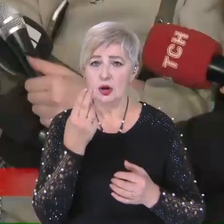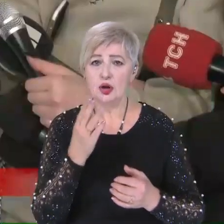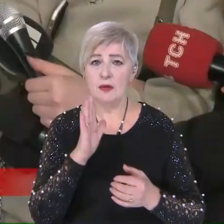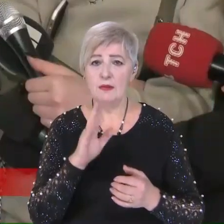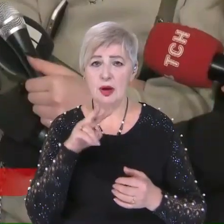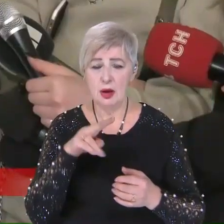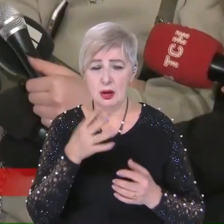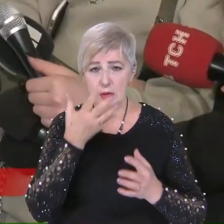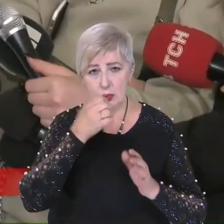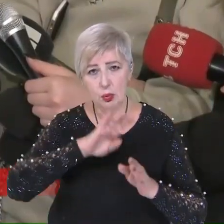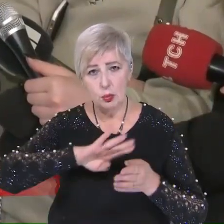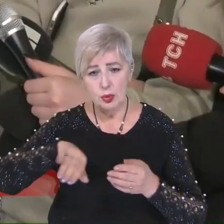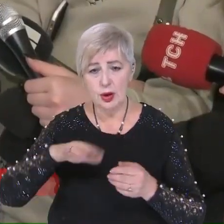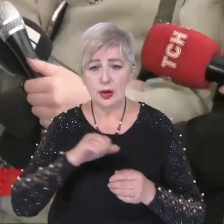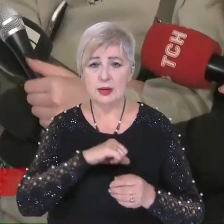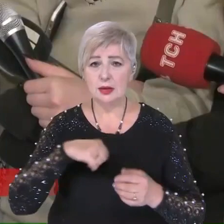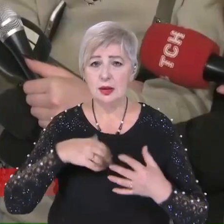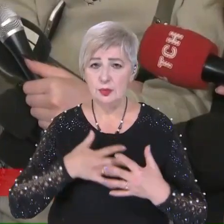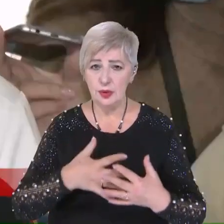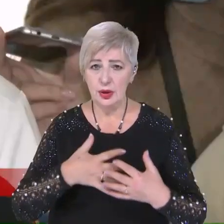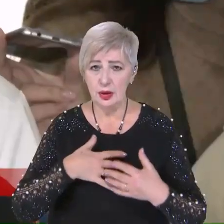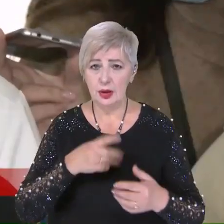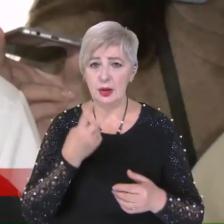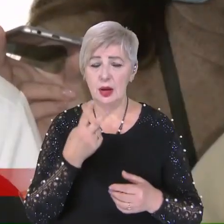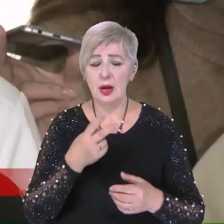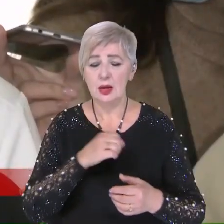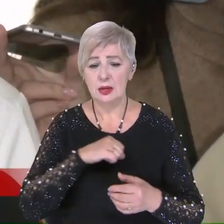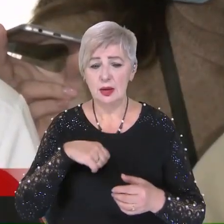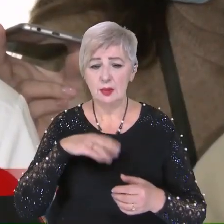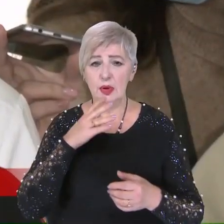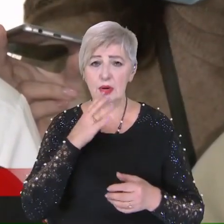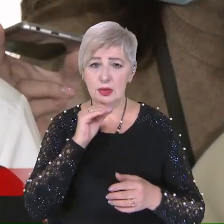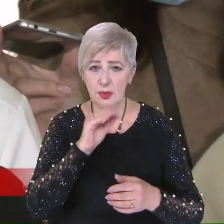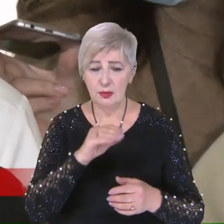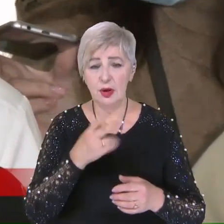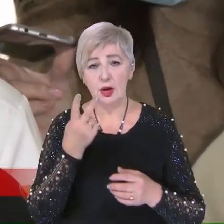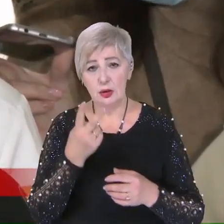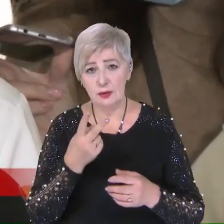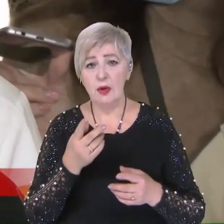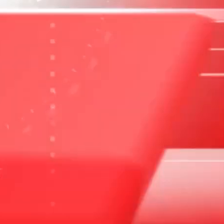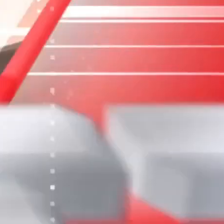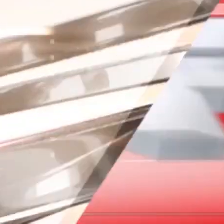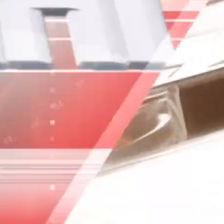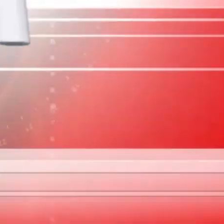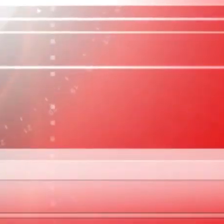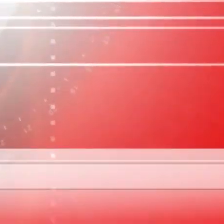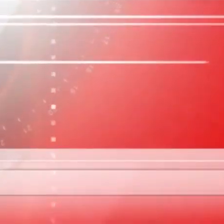розмовляє. 2 інших сьогодні будуть переводитися до відділення.